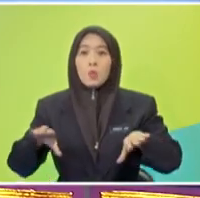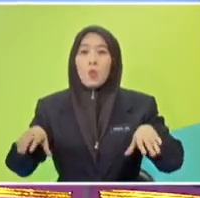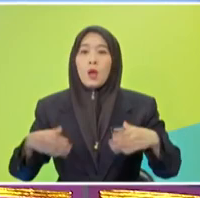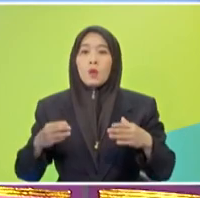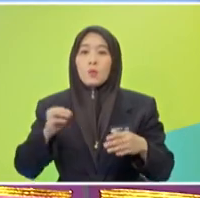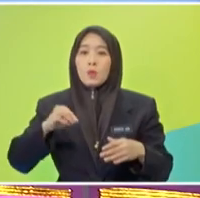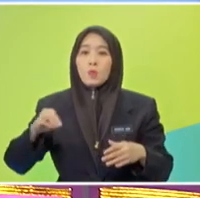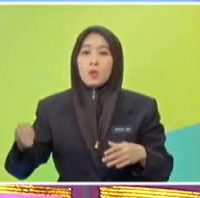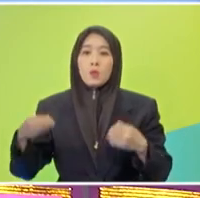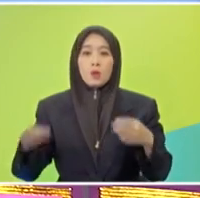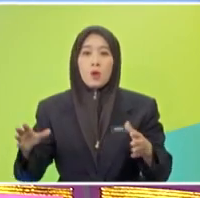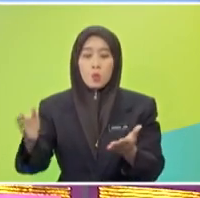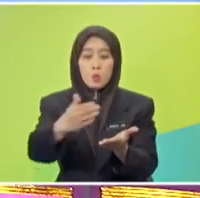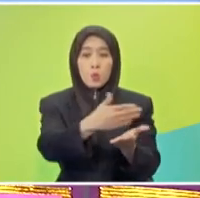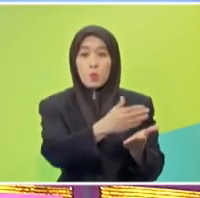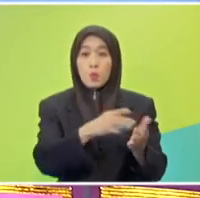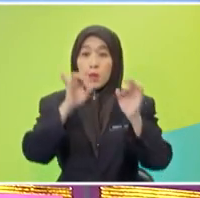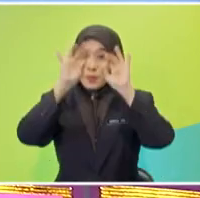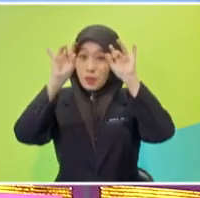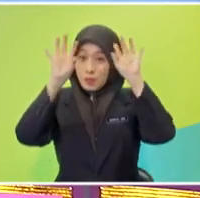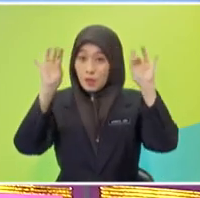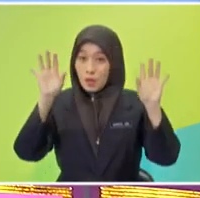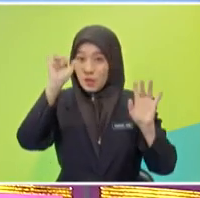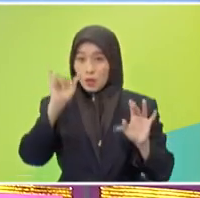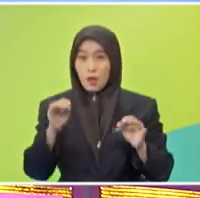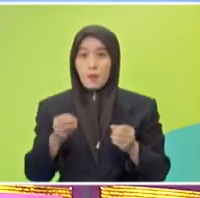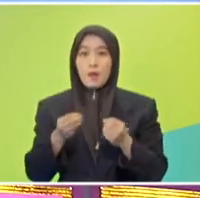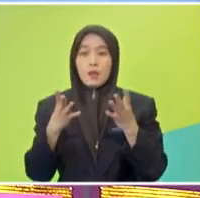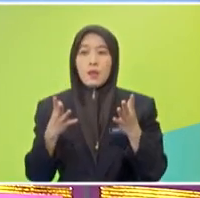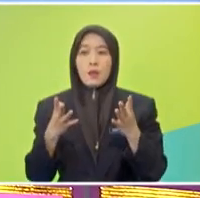kumpul bintangnya banyak nih oke kesimpulan